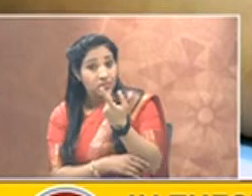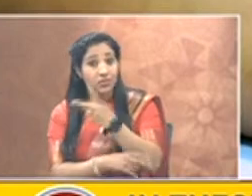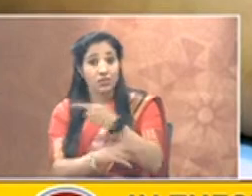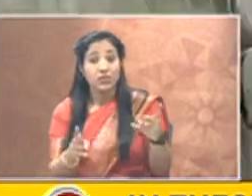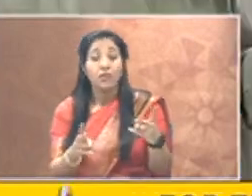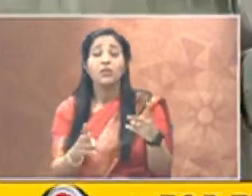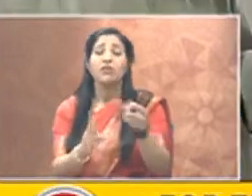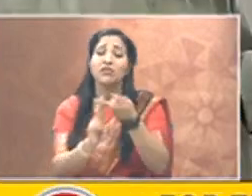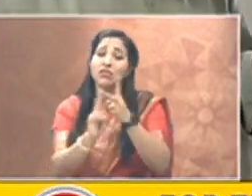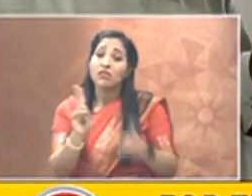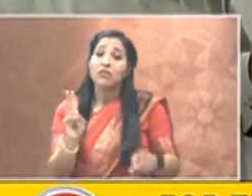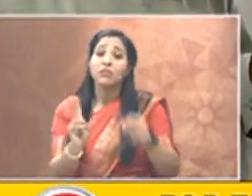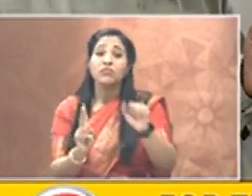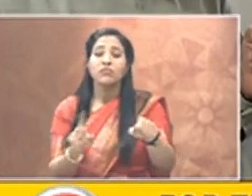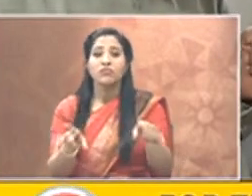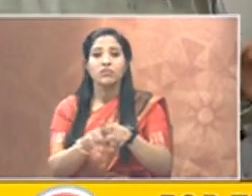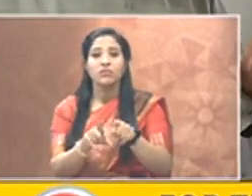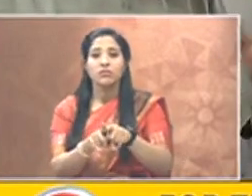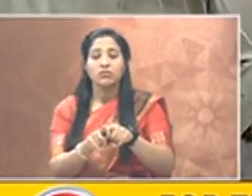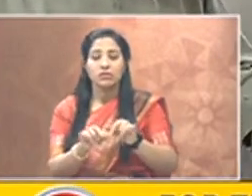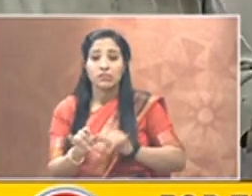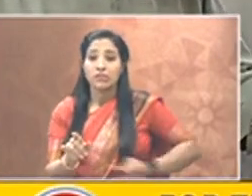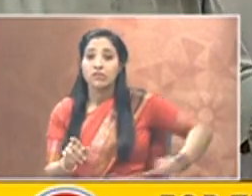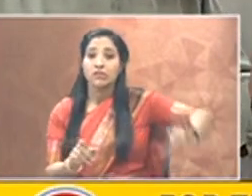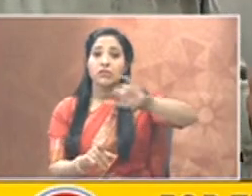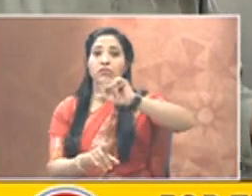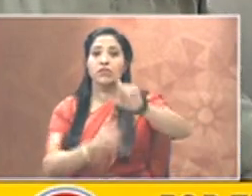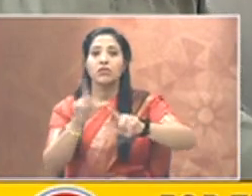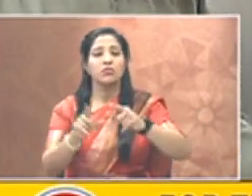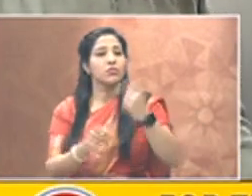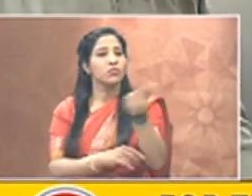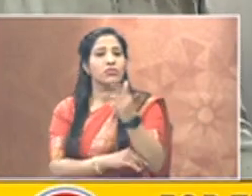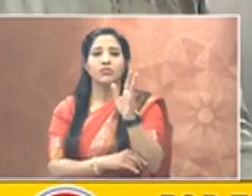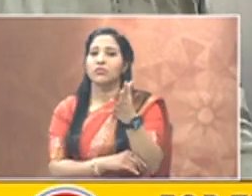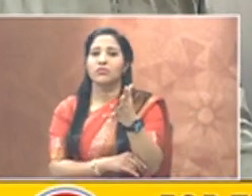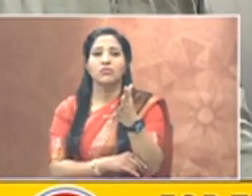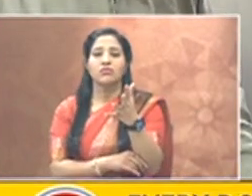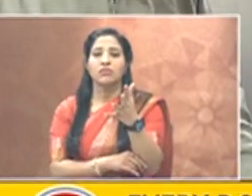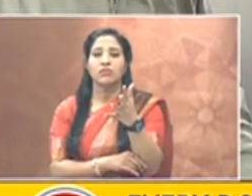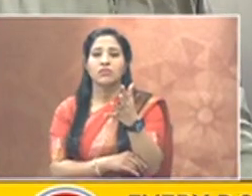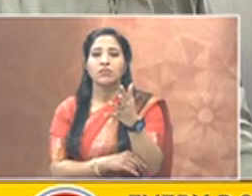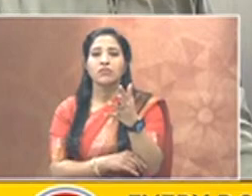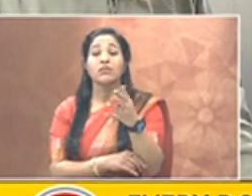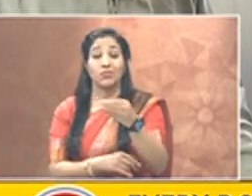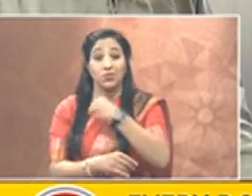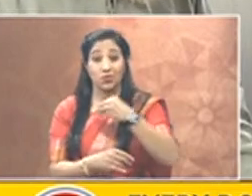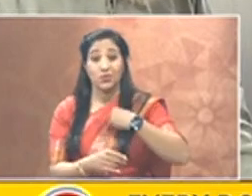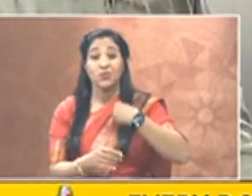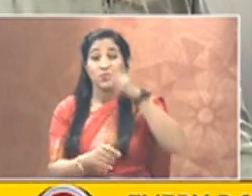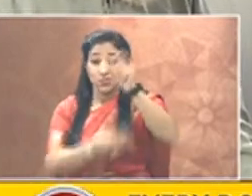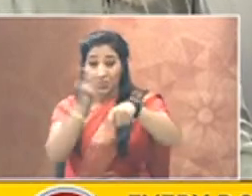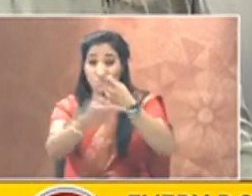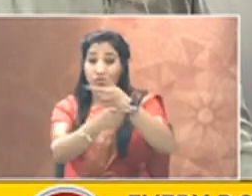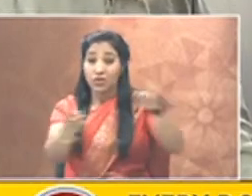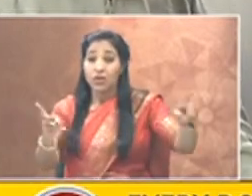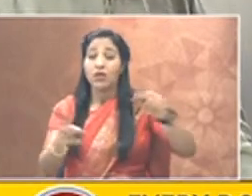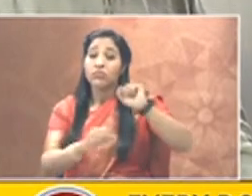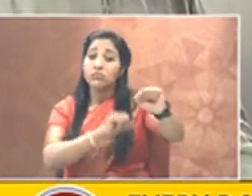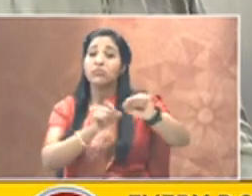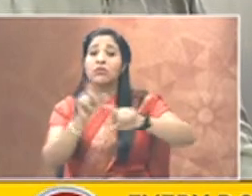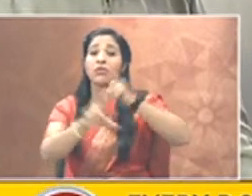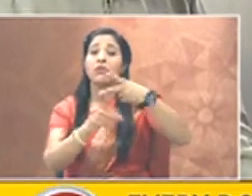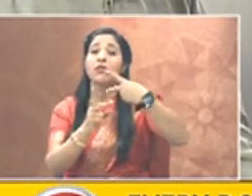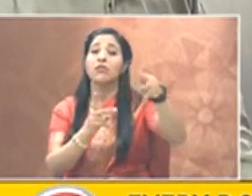और दवाइयों के लिए एक जैसी भाषा का इस्तेमाल नहीं होता है। हर चिकित्सक अपने तरीके